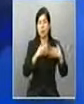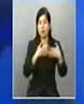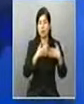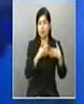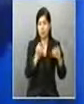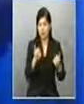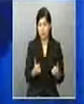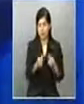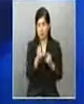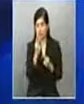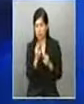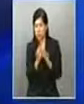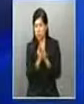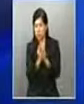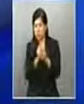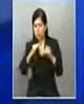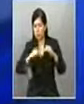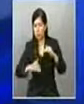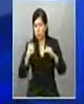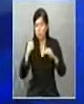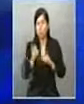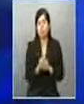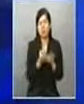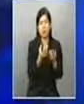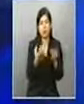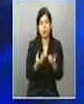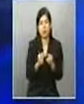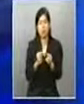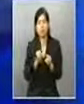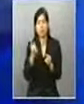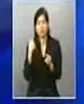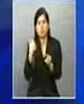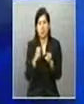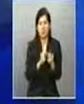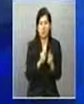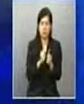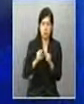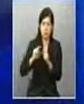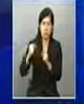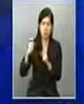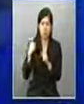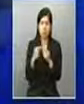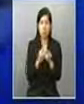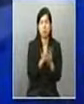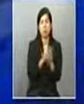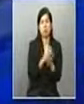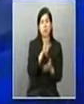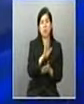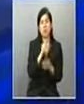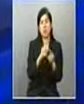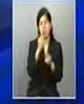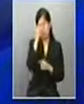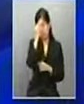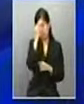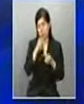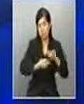างของการอ่อนค่าส่งผลทำให้สินทรัพย์อื่นๆมีแนวโน้มของการแข็งค่าไม่ว่าสกุลเงินเยนนะคะที่ซื้อขายในวินาทีปัจจุ